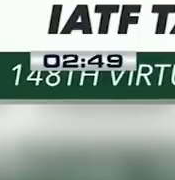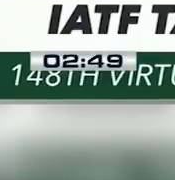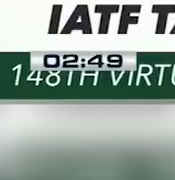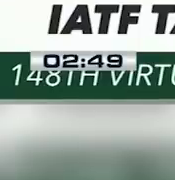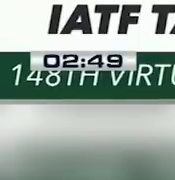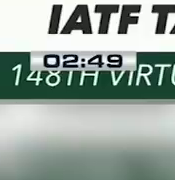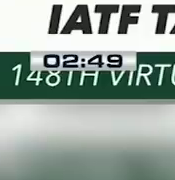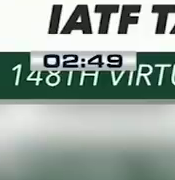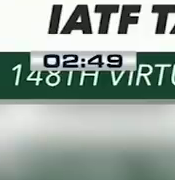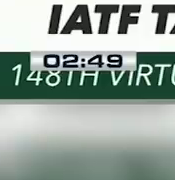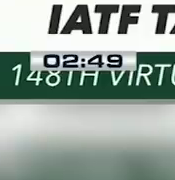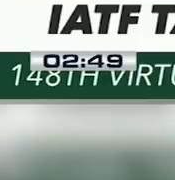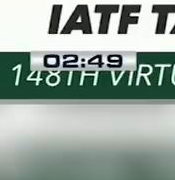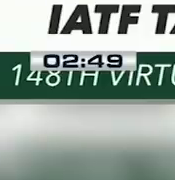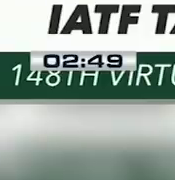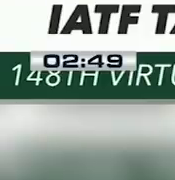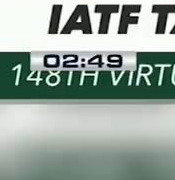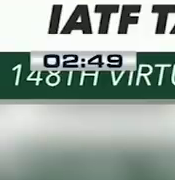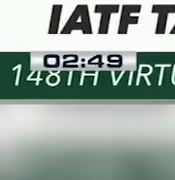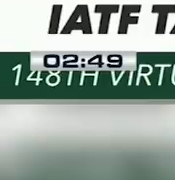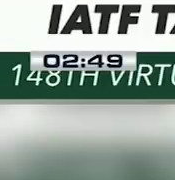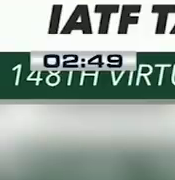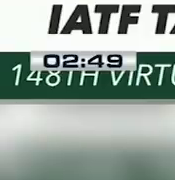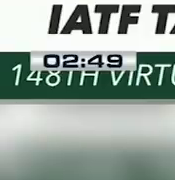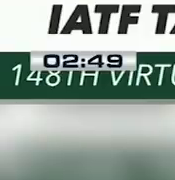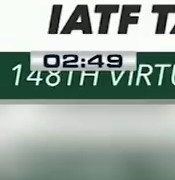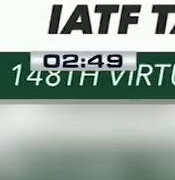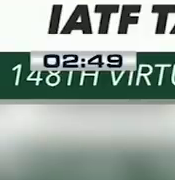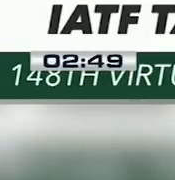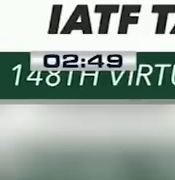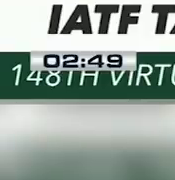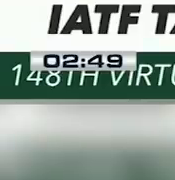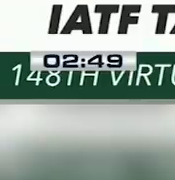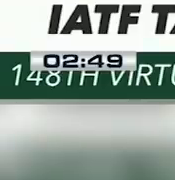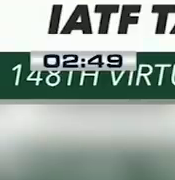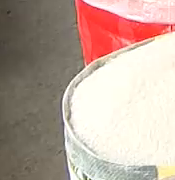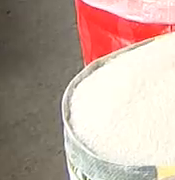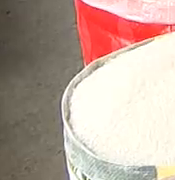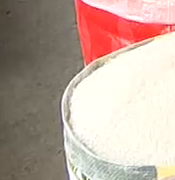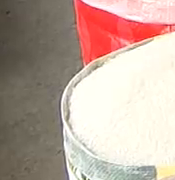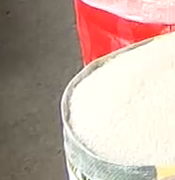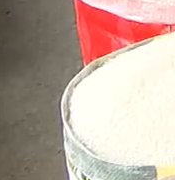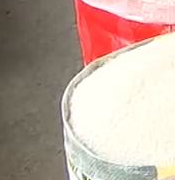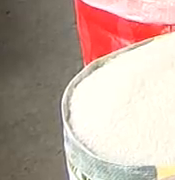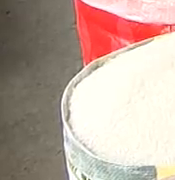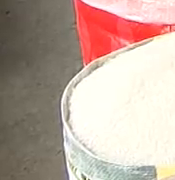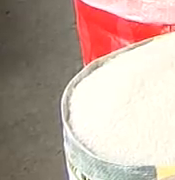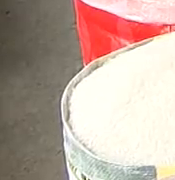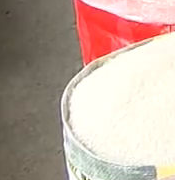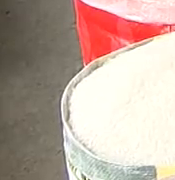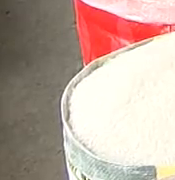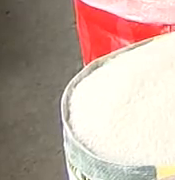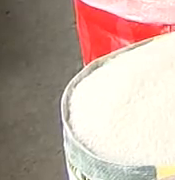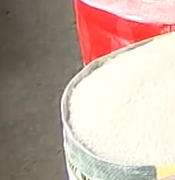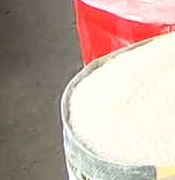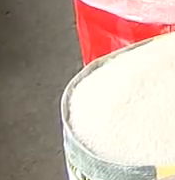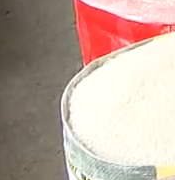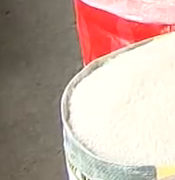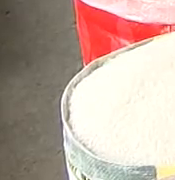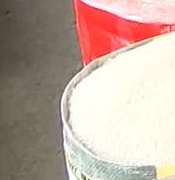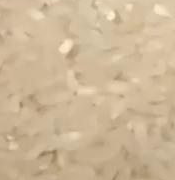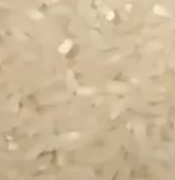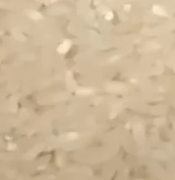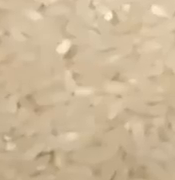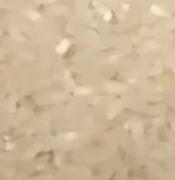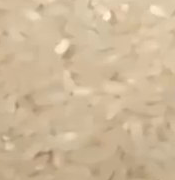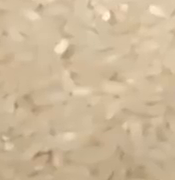pagtaas ay unreasonable na. Kumbaga, magsasamantala na yun. Ang pinakamahalaga sa mesa na bigas ay